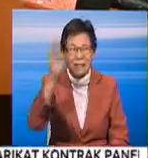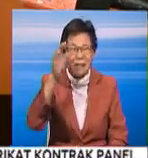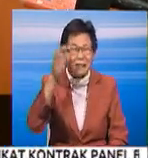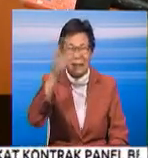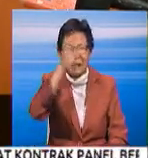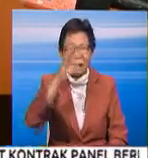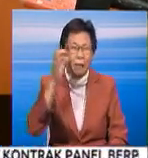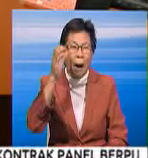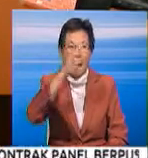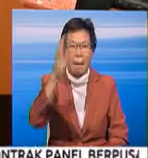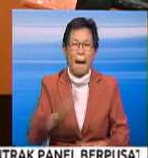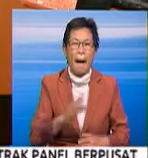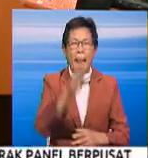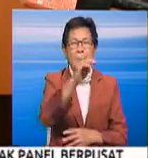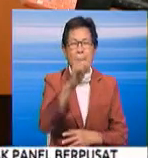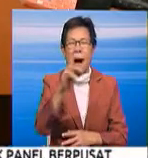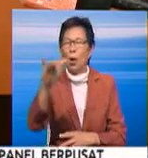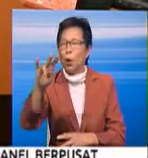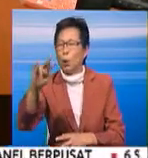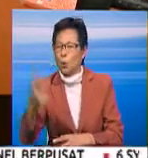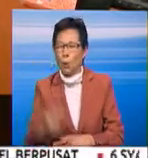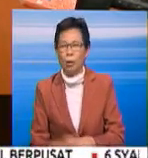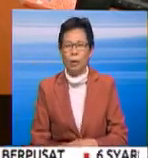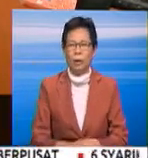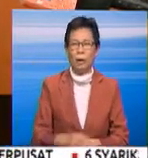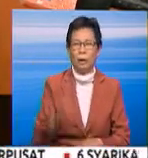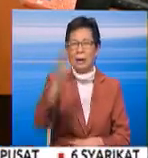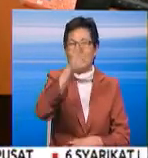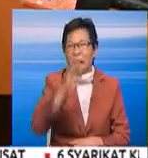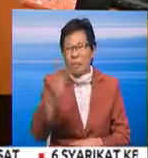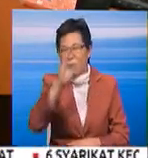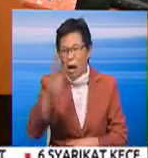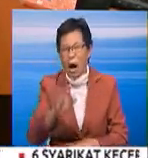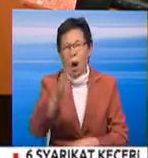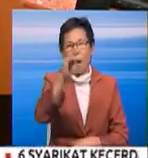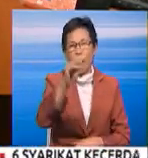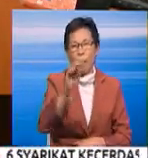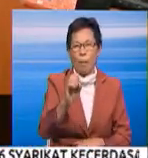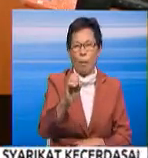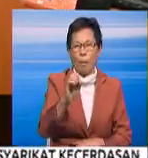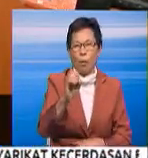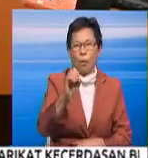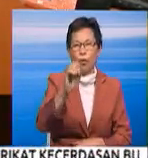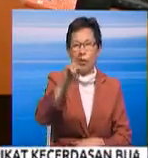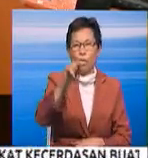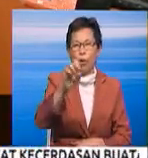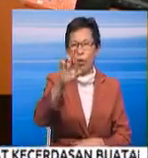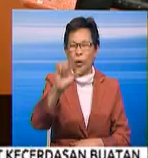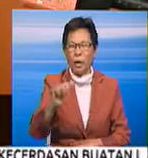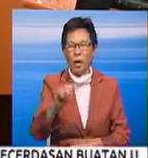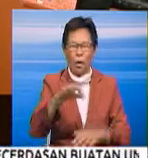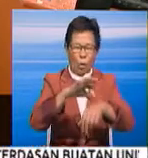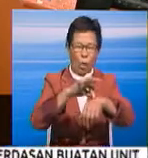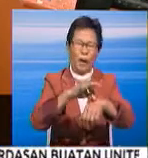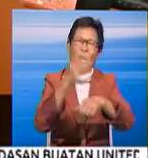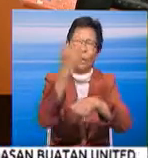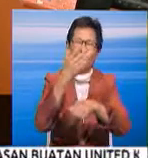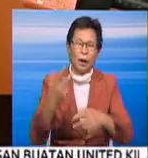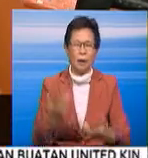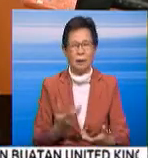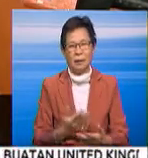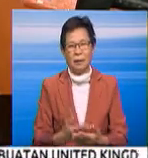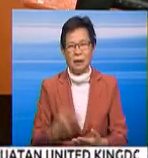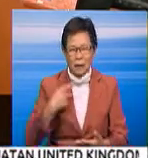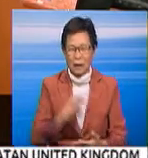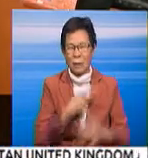kita ikut dia main mokyung. Orang Cina tak pernah main menora, kita ikut dia main menora. Orang kulit, dikir barat macam tu. Macam